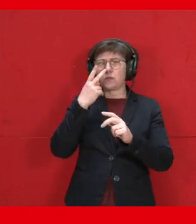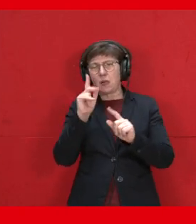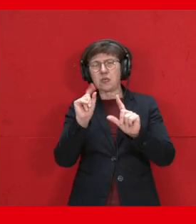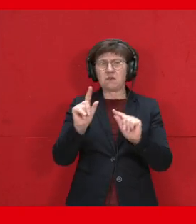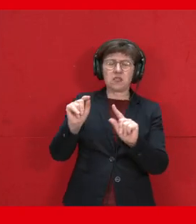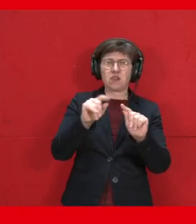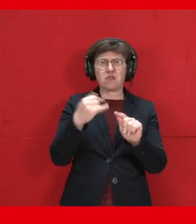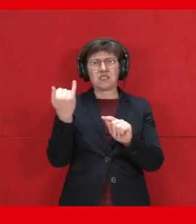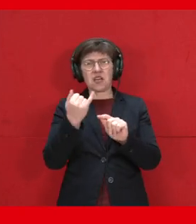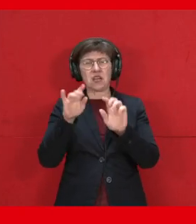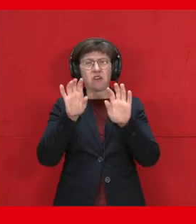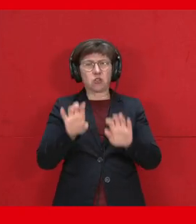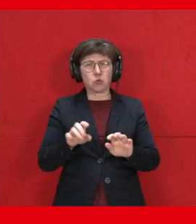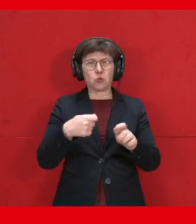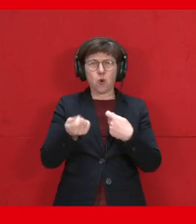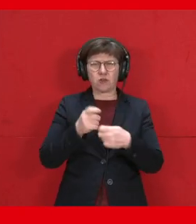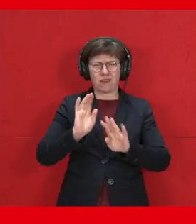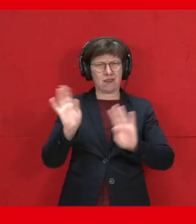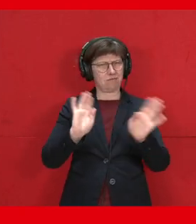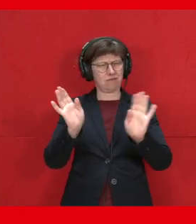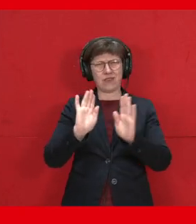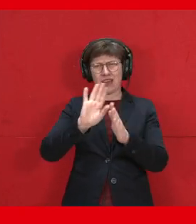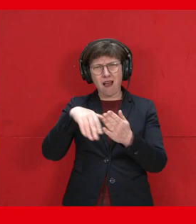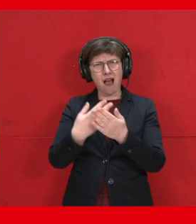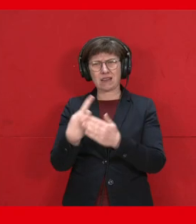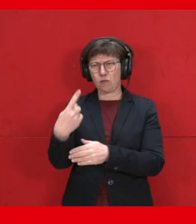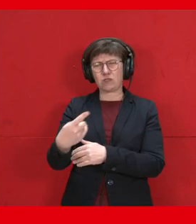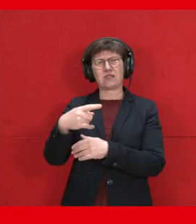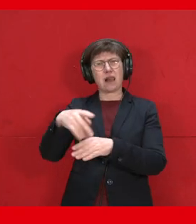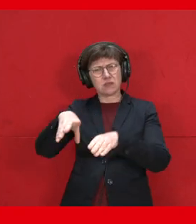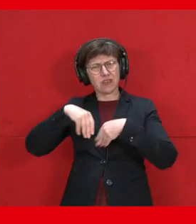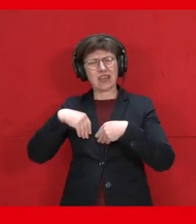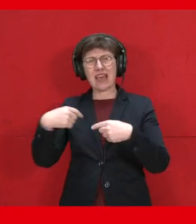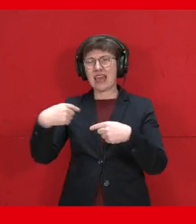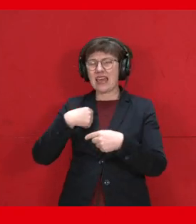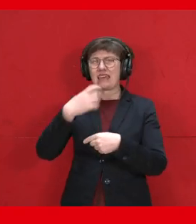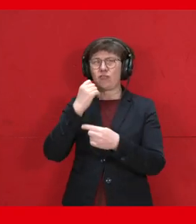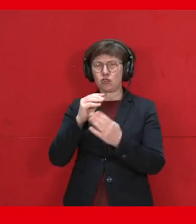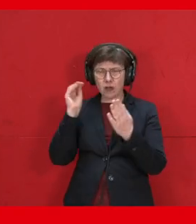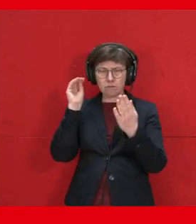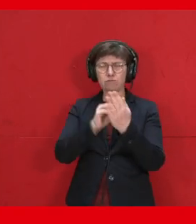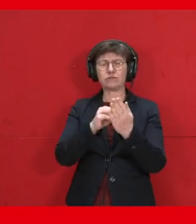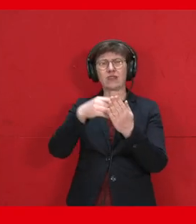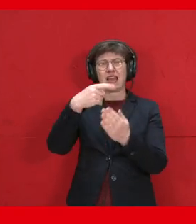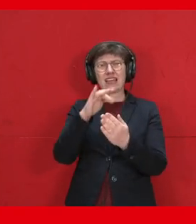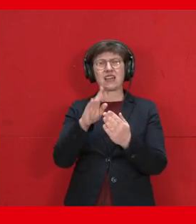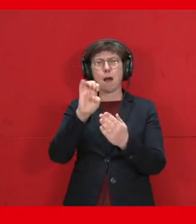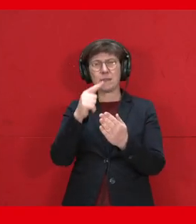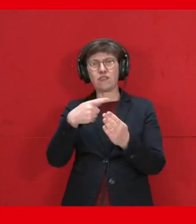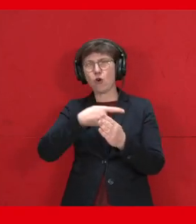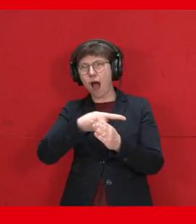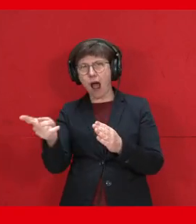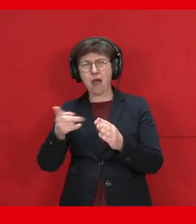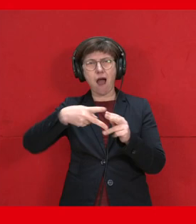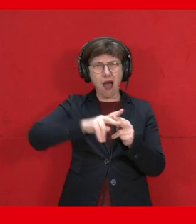die Infrastrukturunternehmen, welches Angebot sie realisieren müssen. Ich will, dass da drin steht Gigabit für